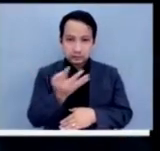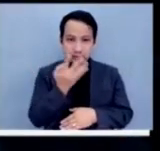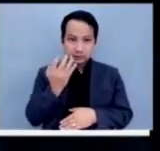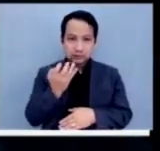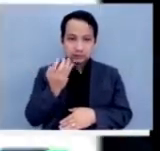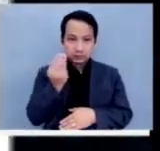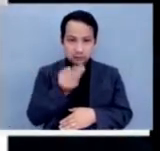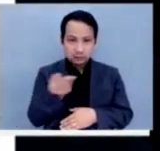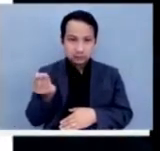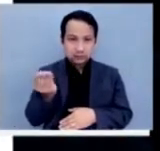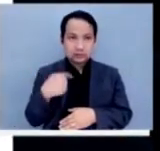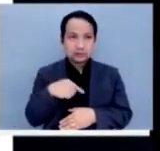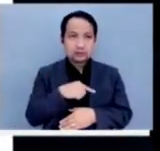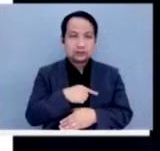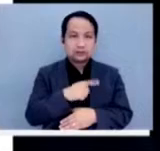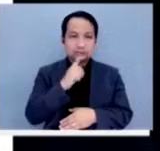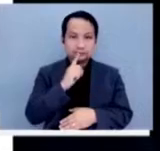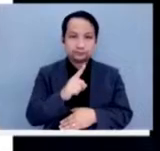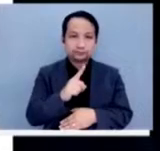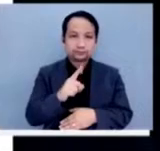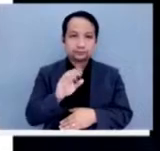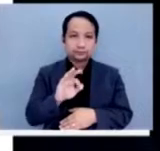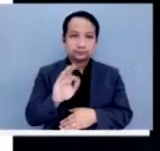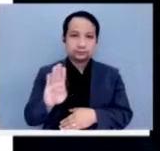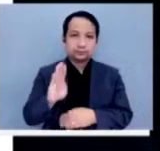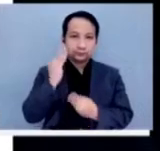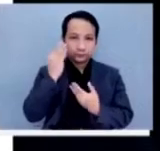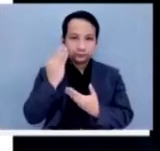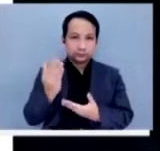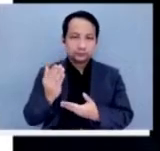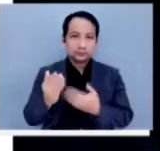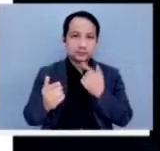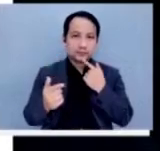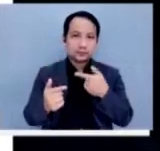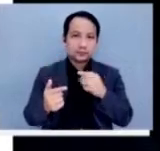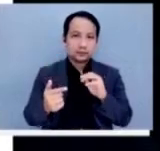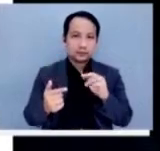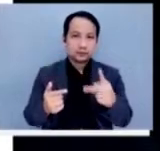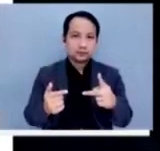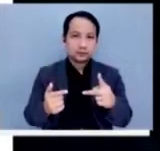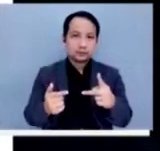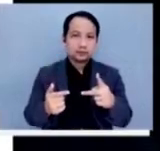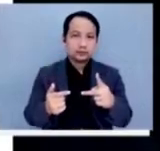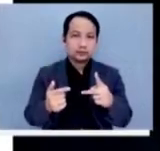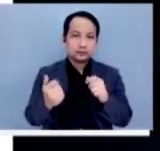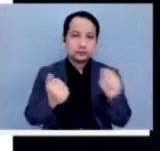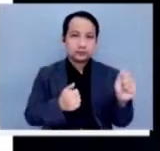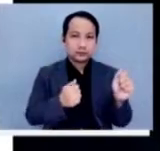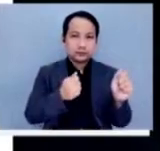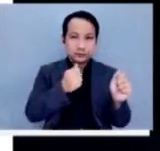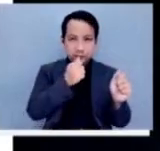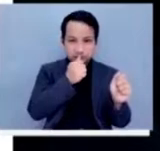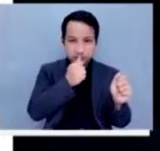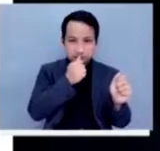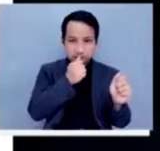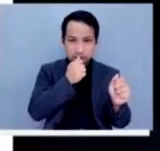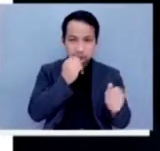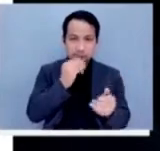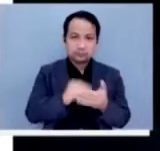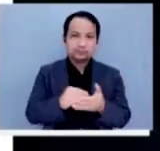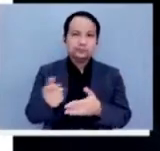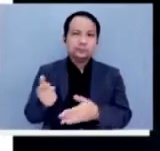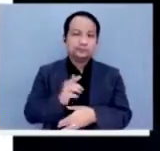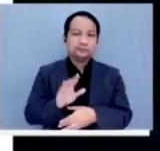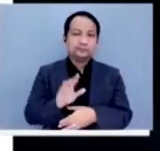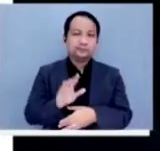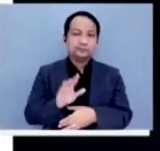lingkod, i-follow lang ang Facebook page ng Good Morning Kapatid. Mangyaring i-private message po ninyo sa akin ang inyong mga